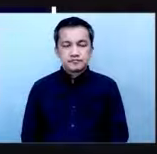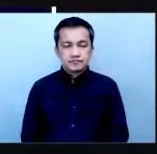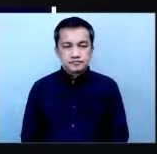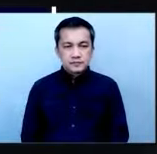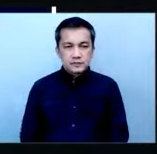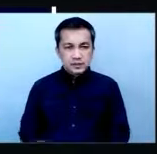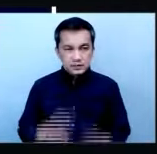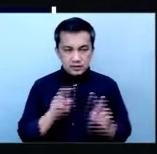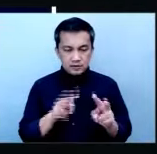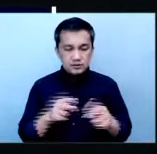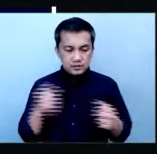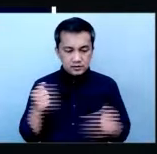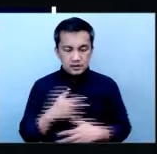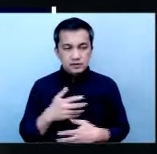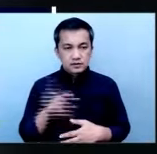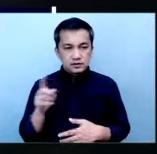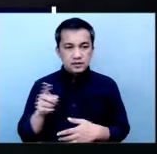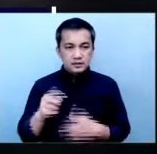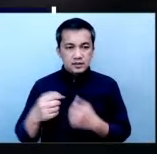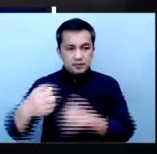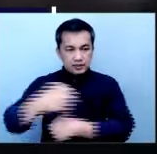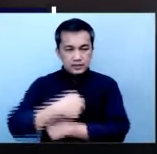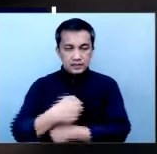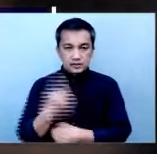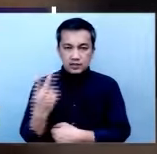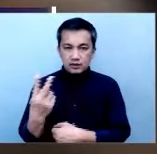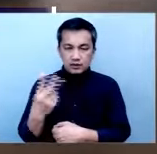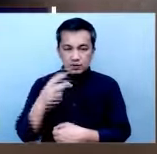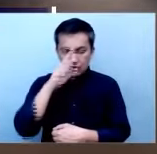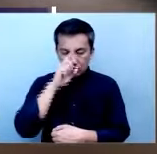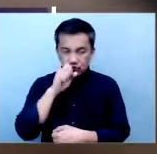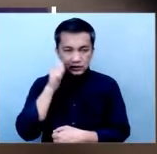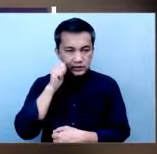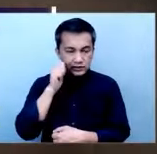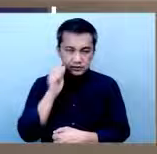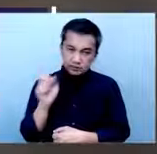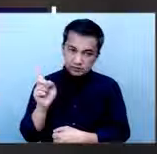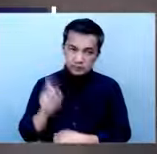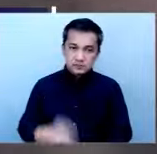Bakas naman ang takot sa magkayakap na dalawang matandang babaeng ito.